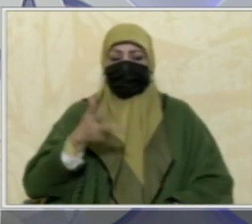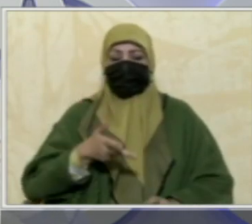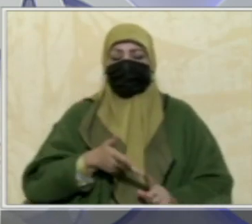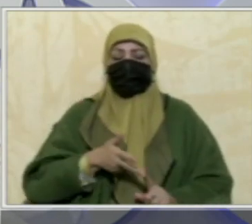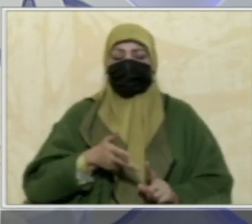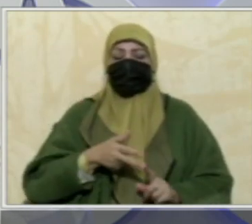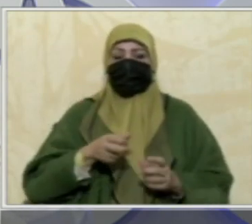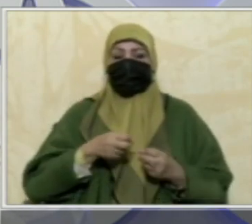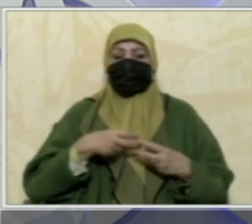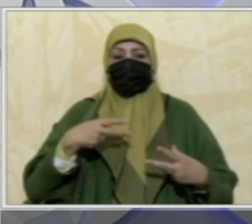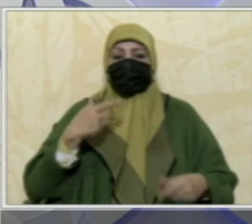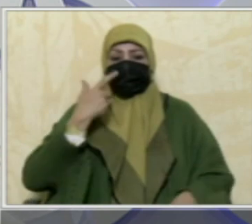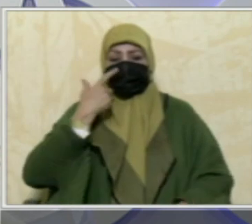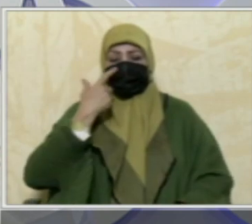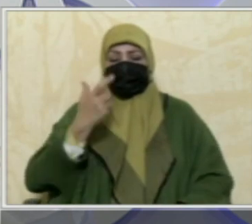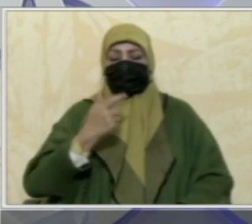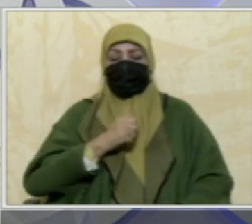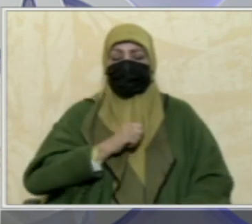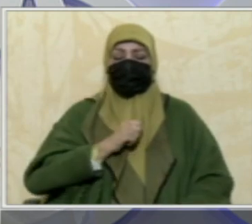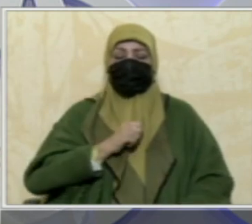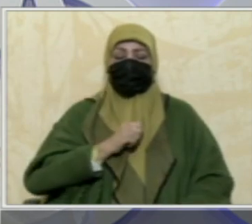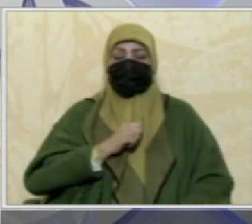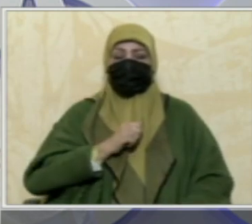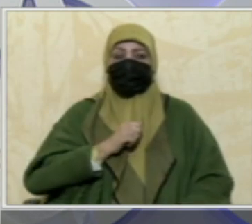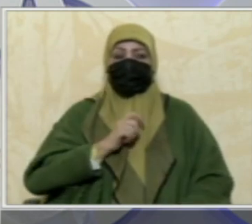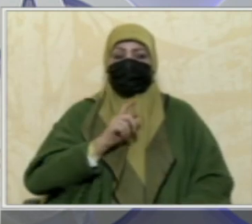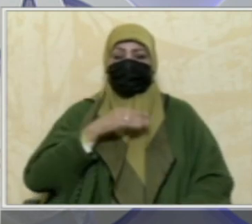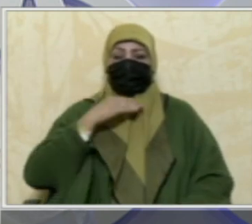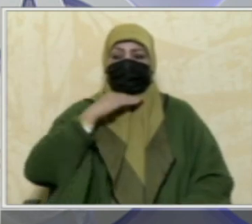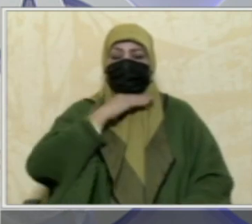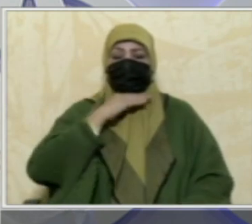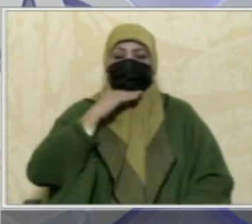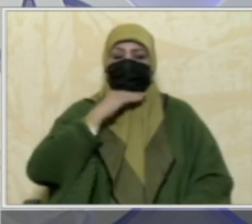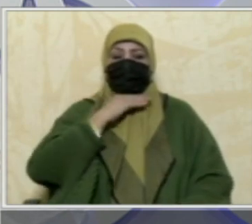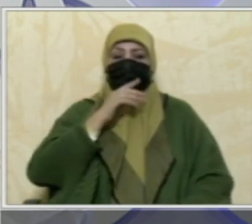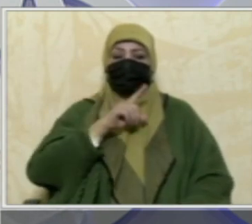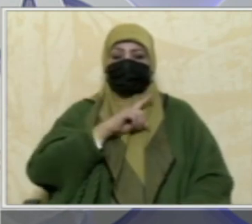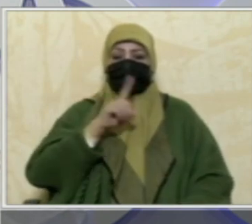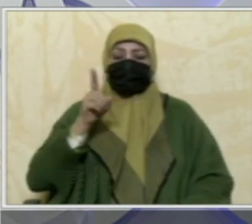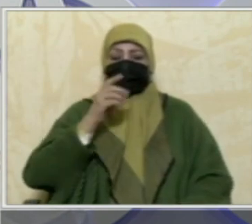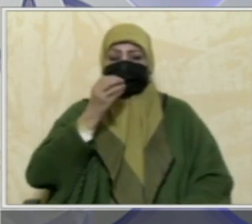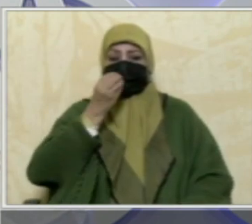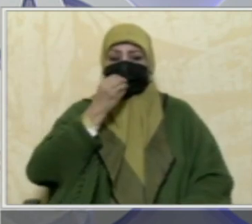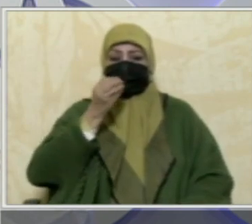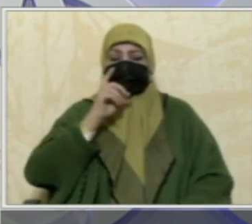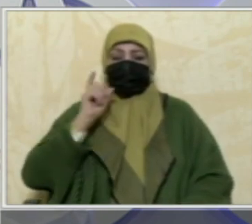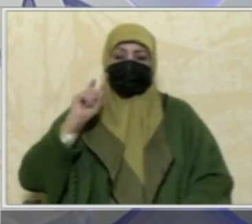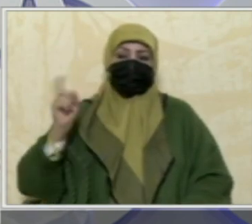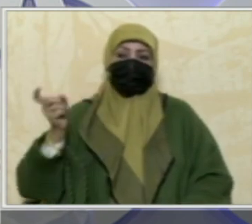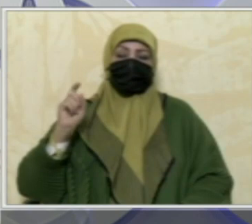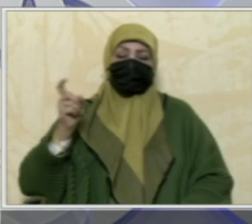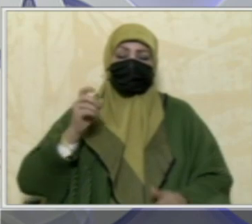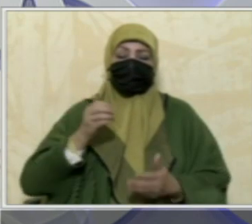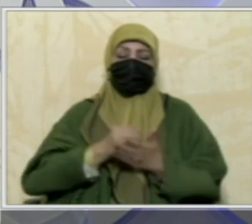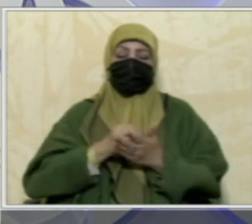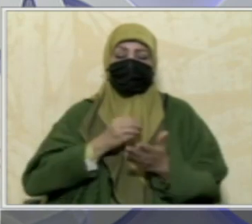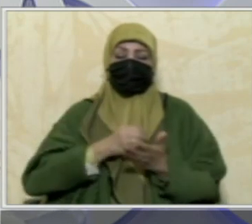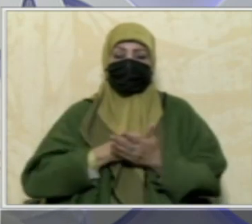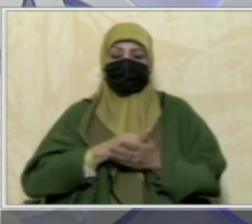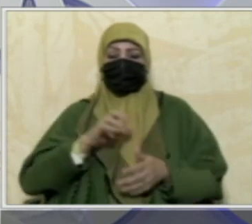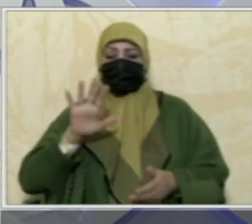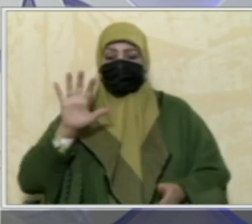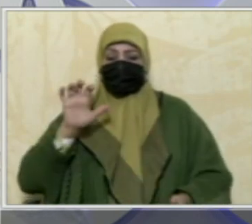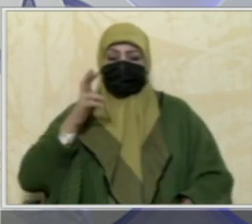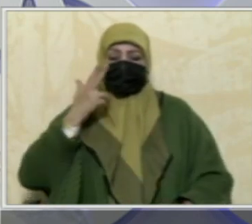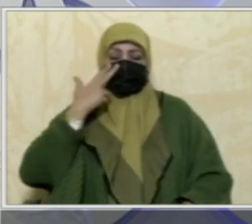الناس الاضحيه لا يطعم منها الكفار لو بعض الناس عندنا يوم العيد يجيل الاضحيه